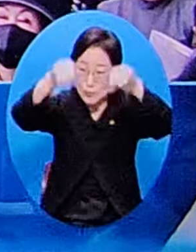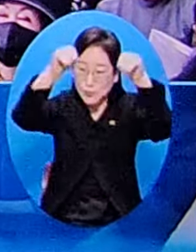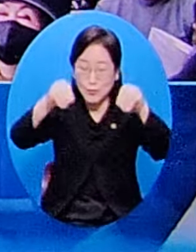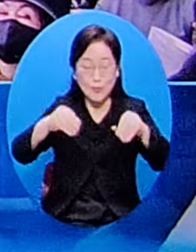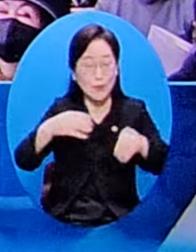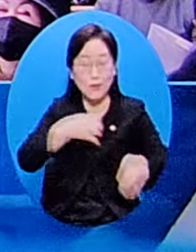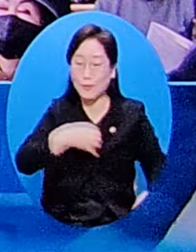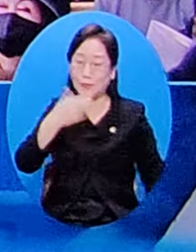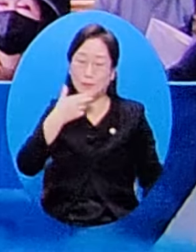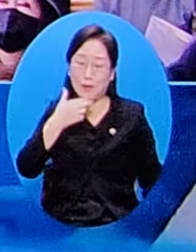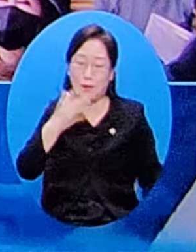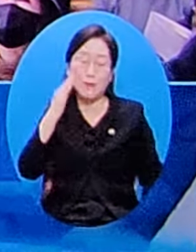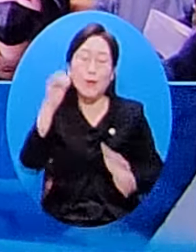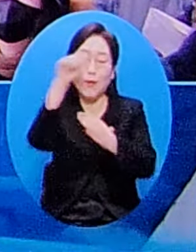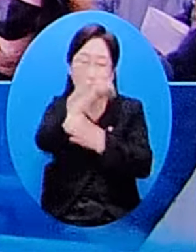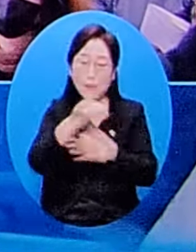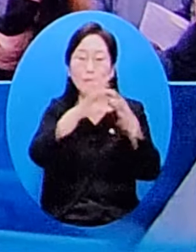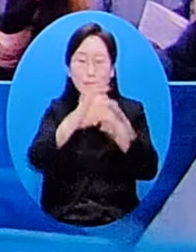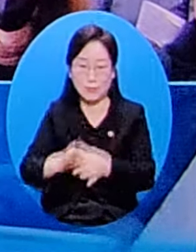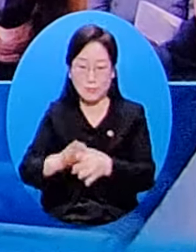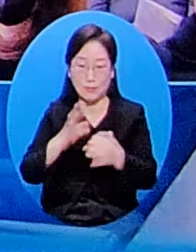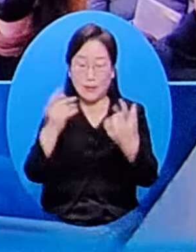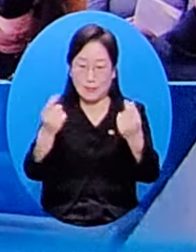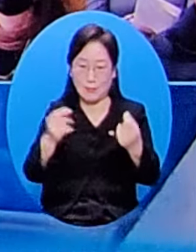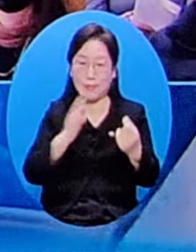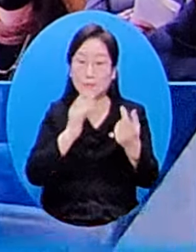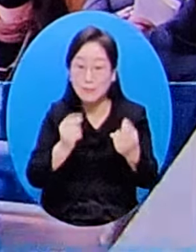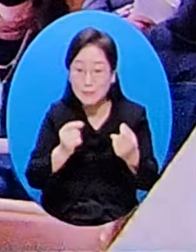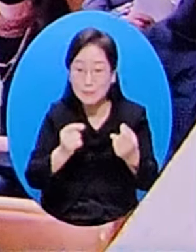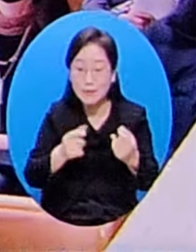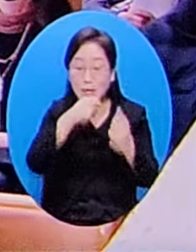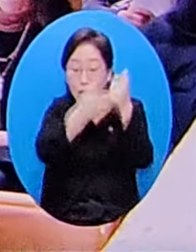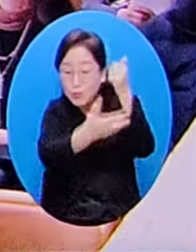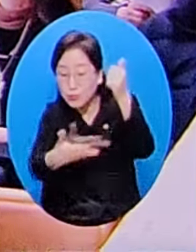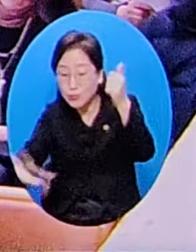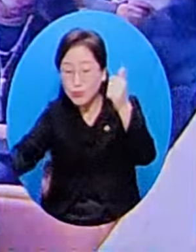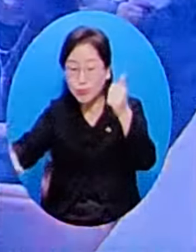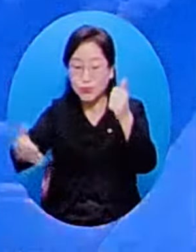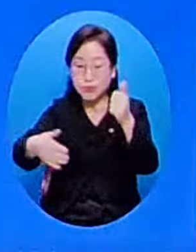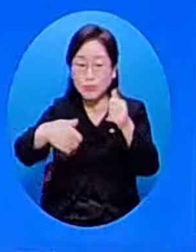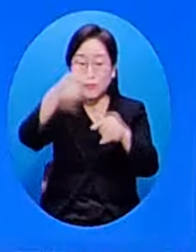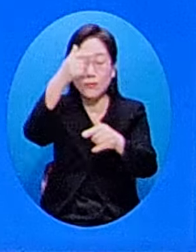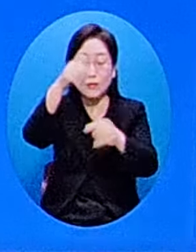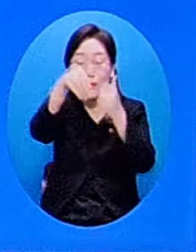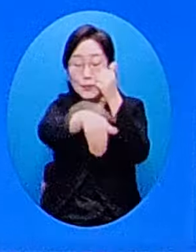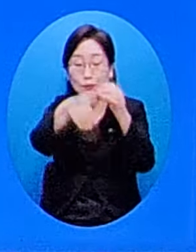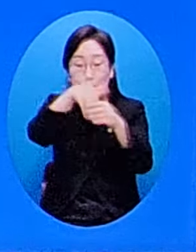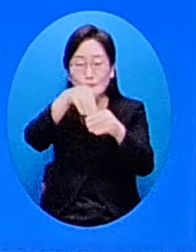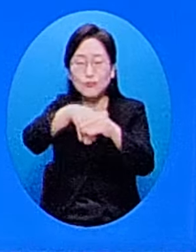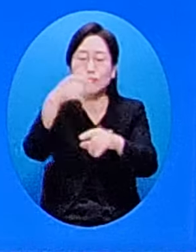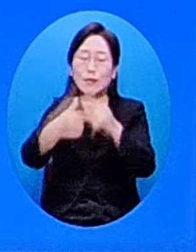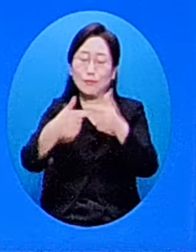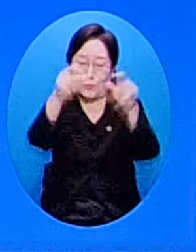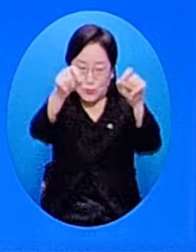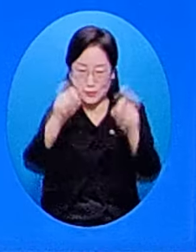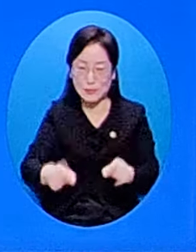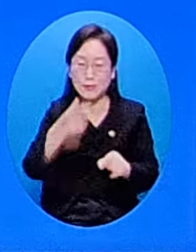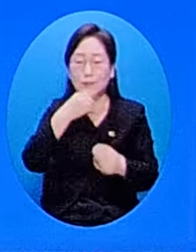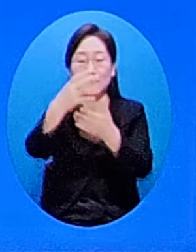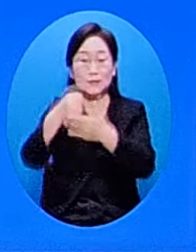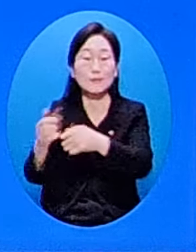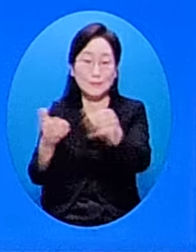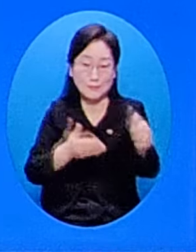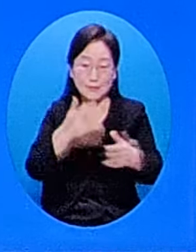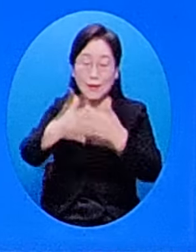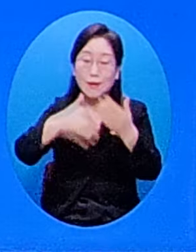그치지 아니함 같으리라. 아멘. 물가에 심겨진 나무의 복을 받는 여러분 모두가 되기를 바랍니다. 하나님이 함께